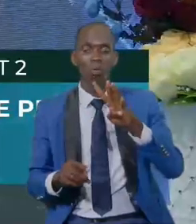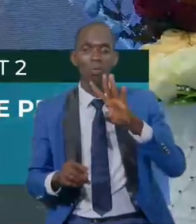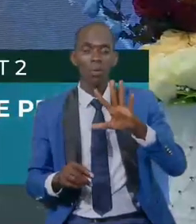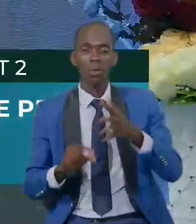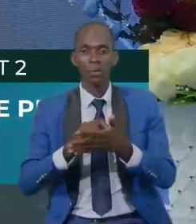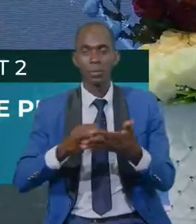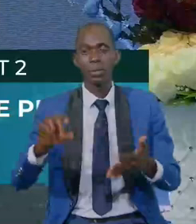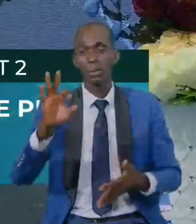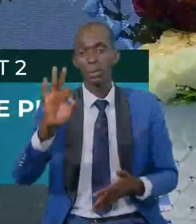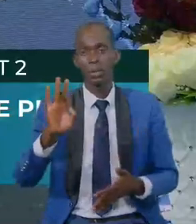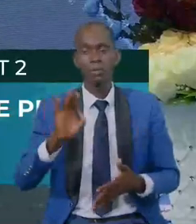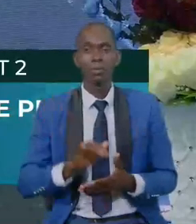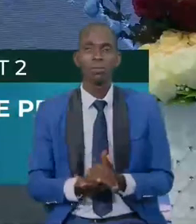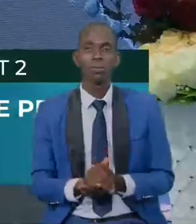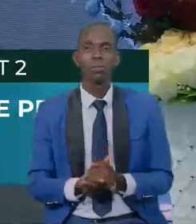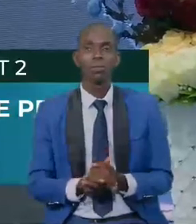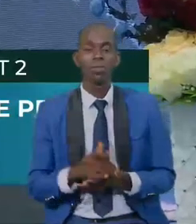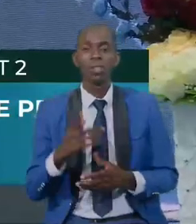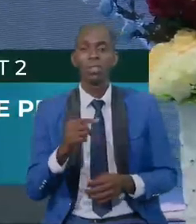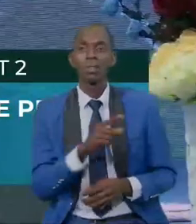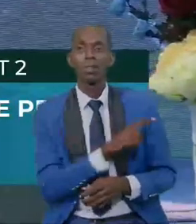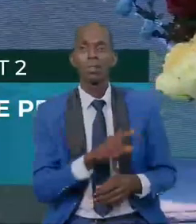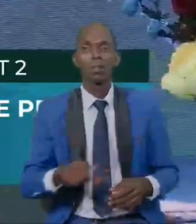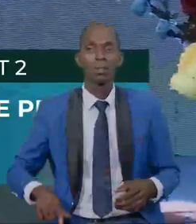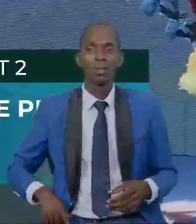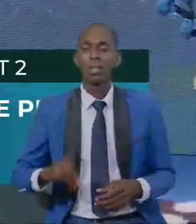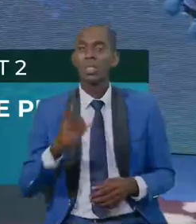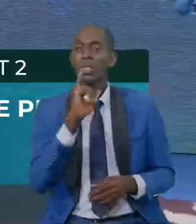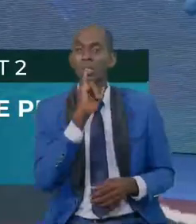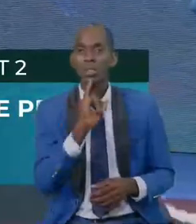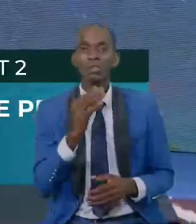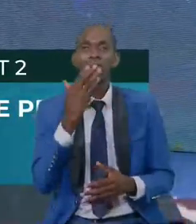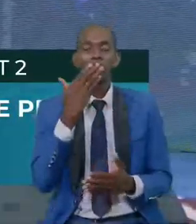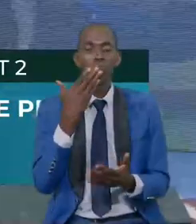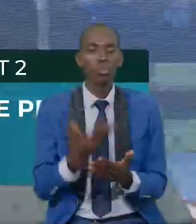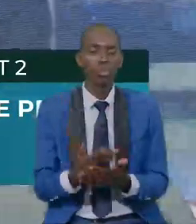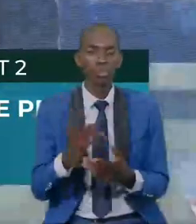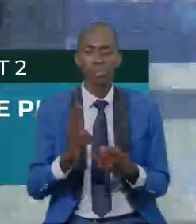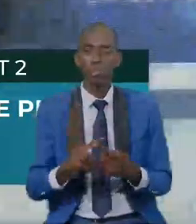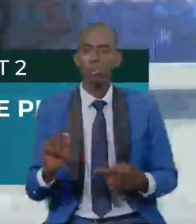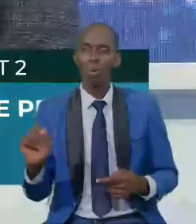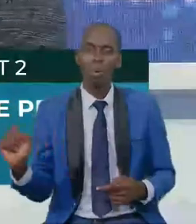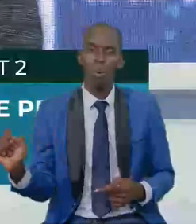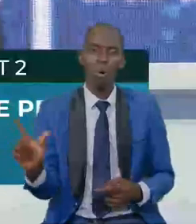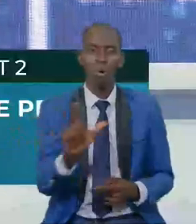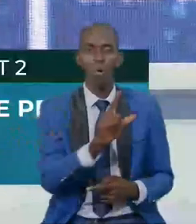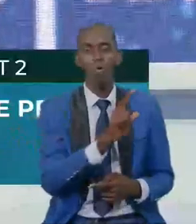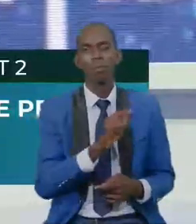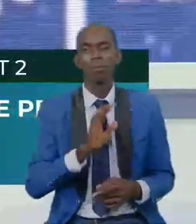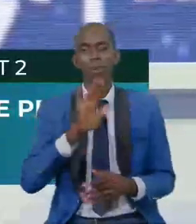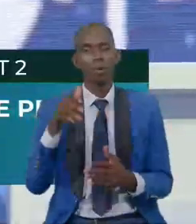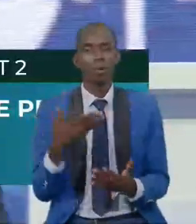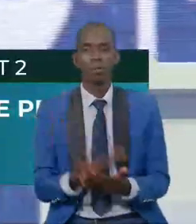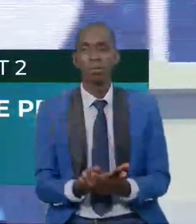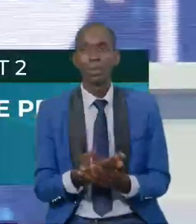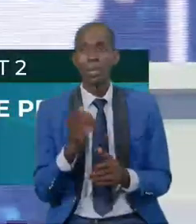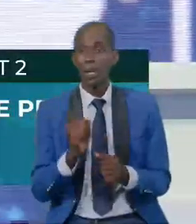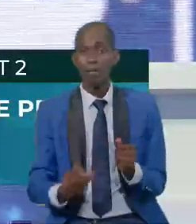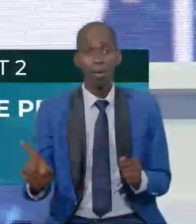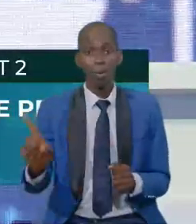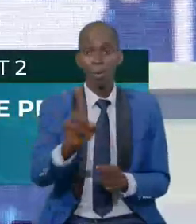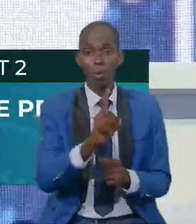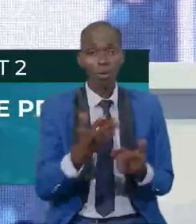Psaume 145, verset 9. The Lord is good to all. L'Éternel est bon envers tous.